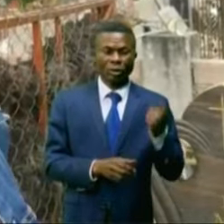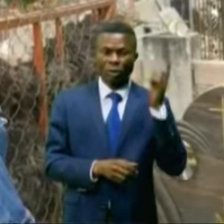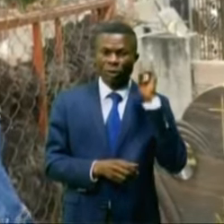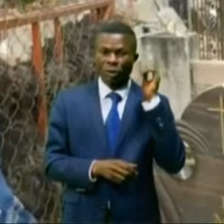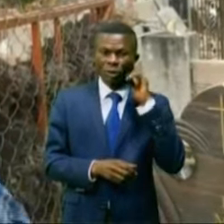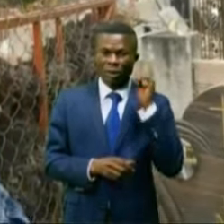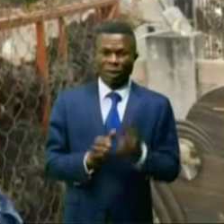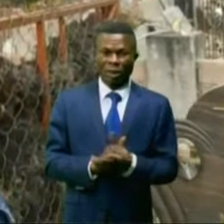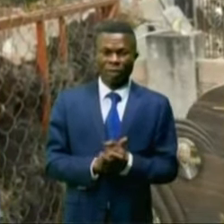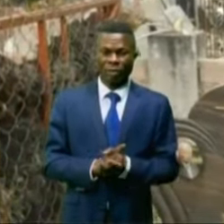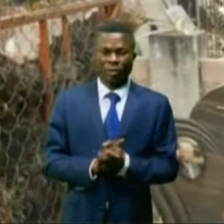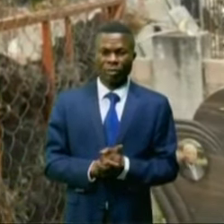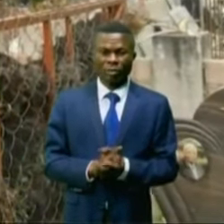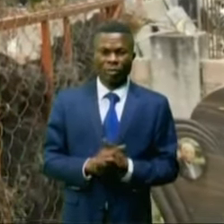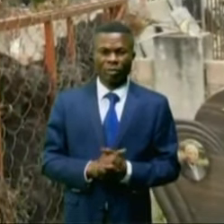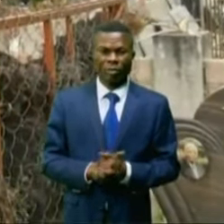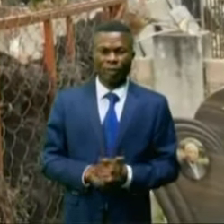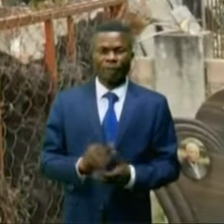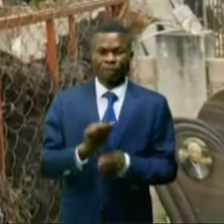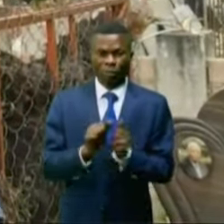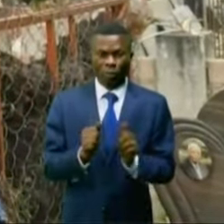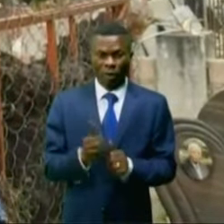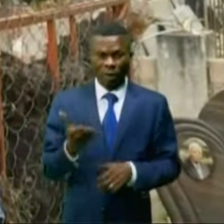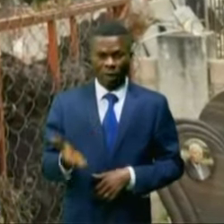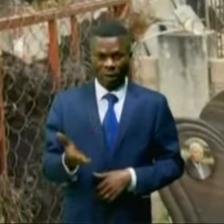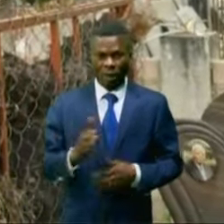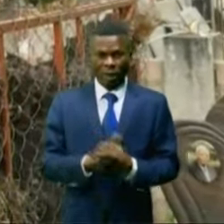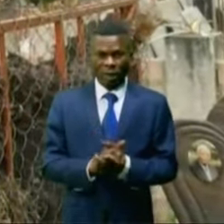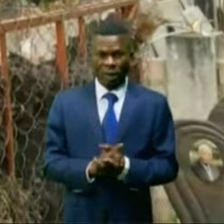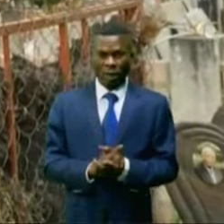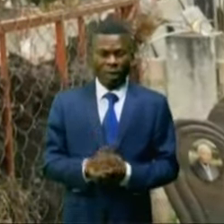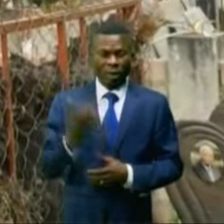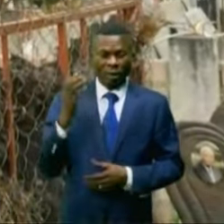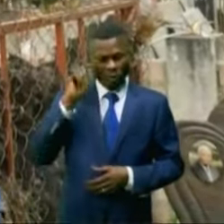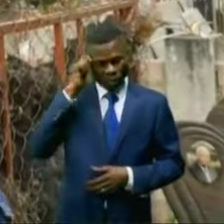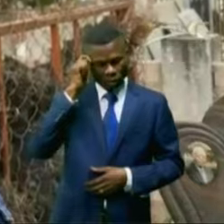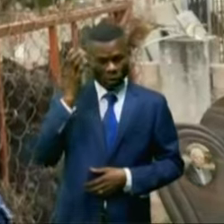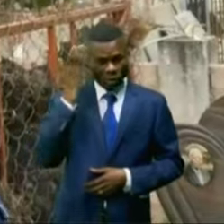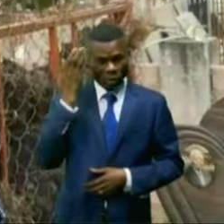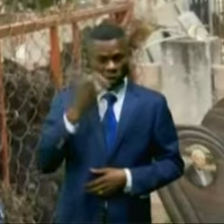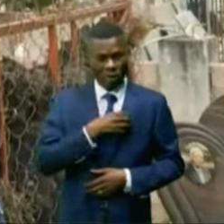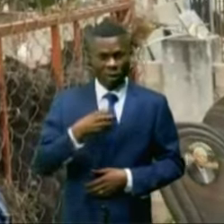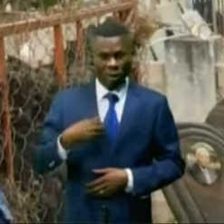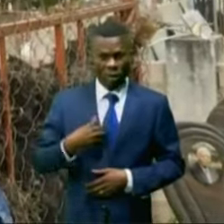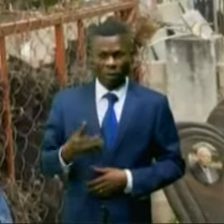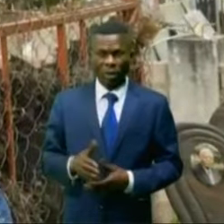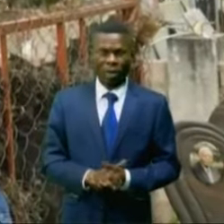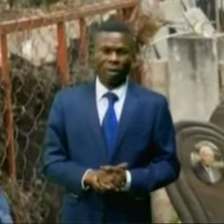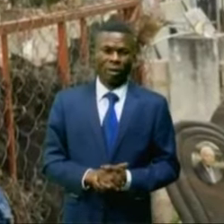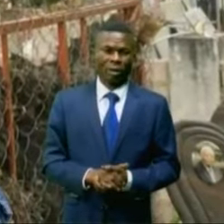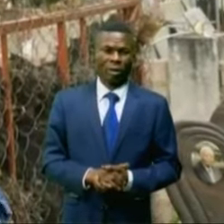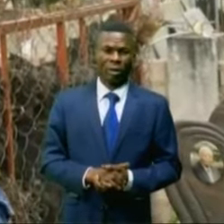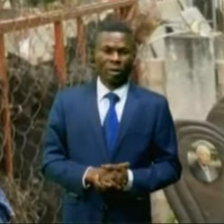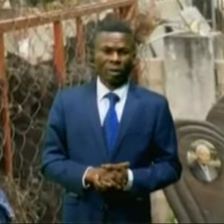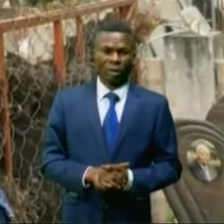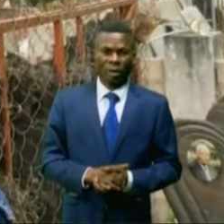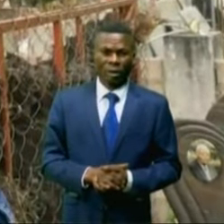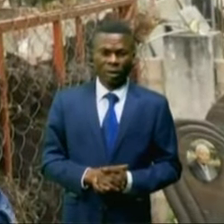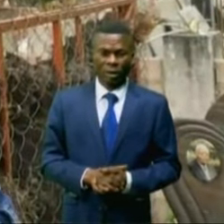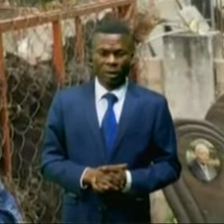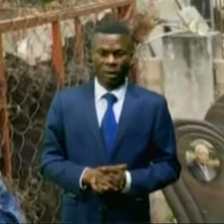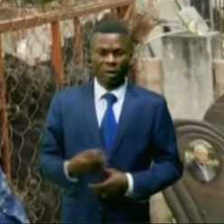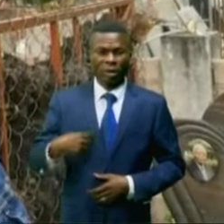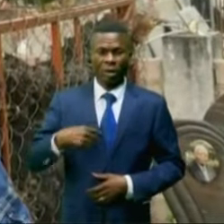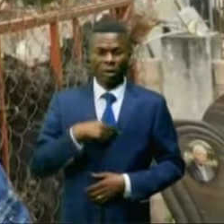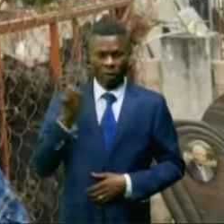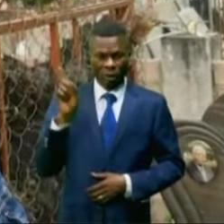2003. Et aujourd'hui, comme c'est le jour des parents, nous aussi on a pensé à notre papa. Nous sommes venus